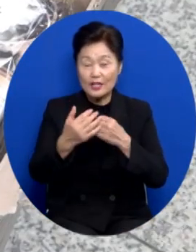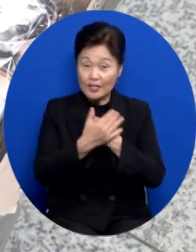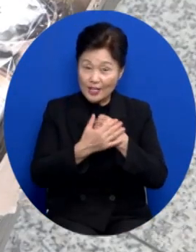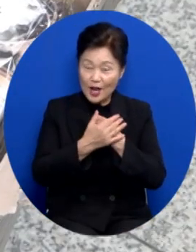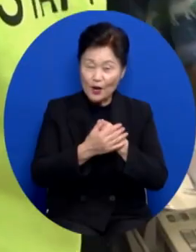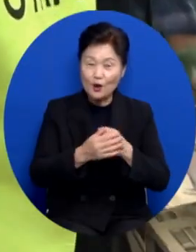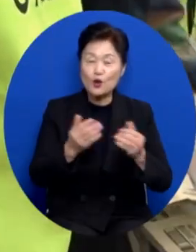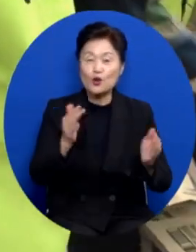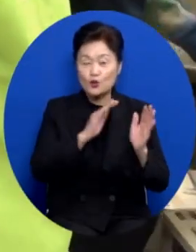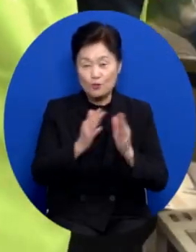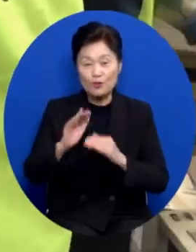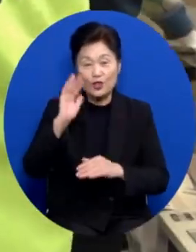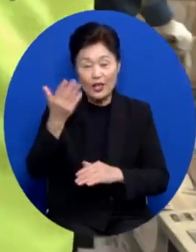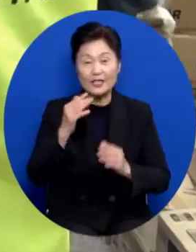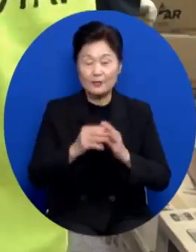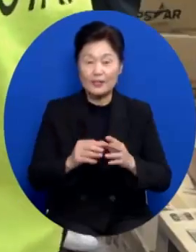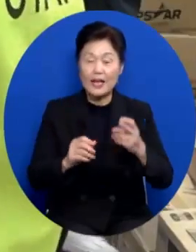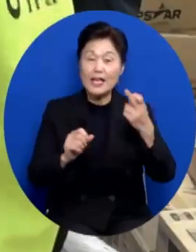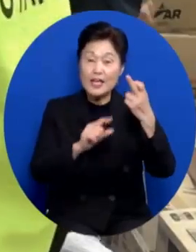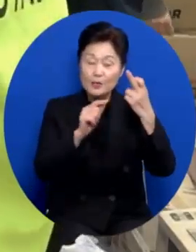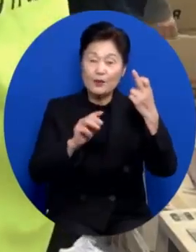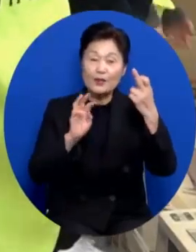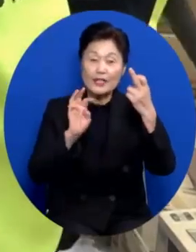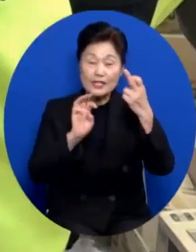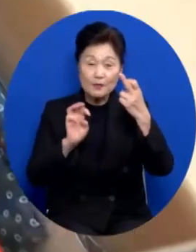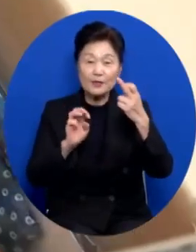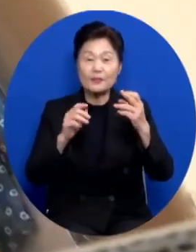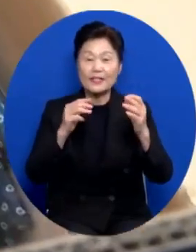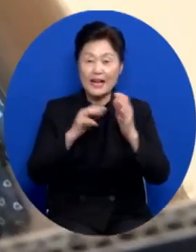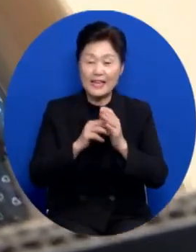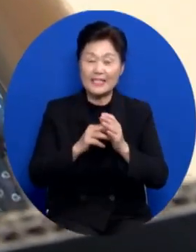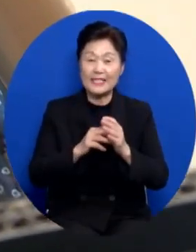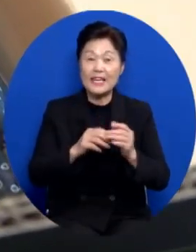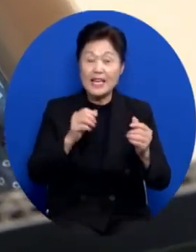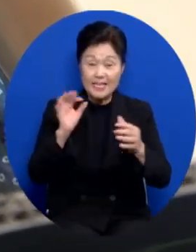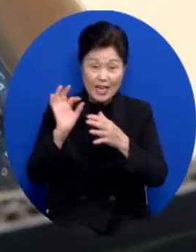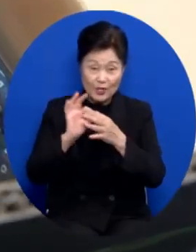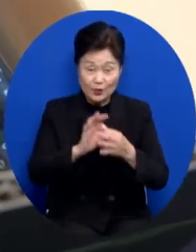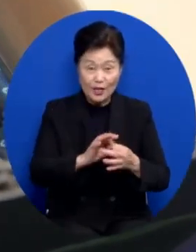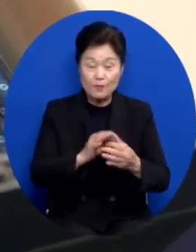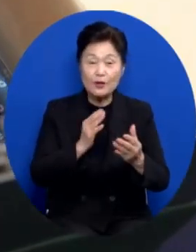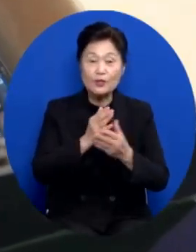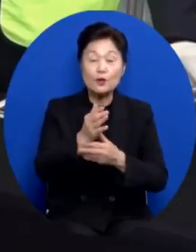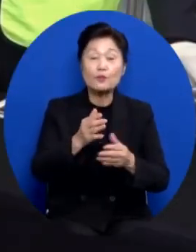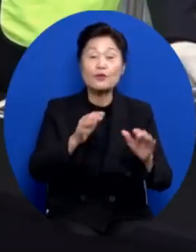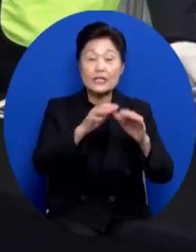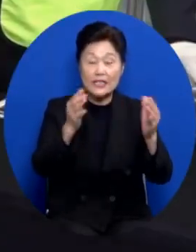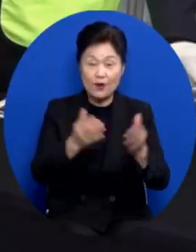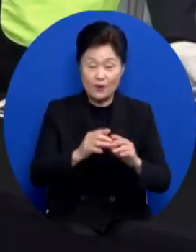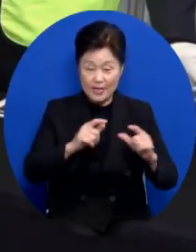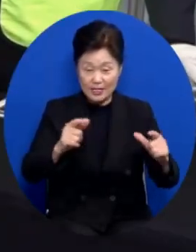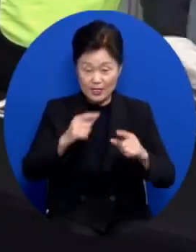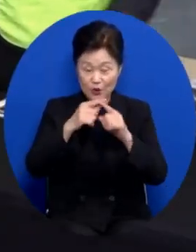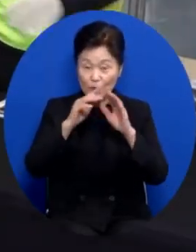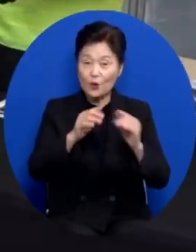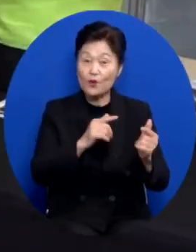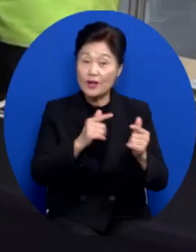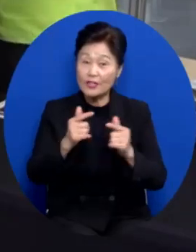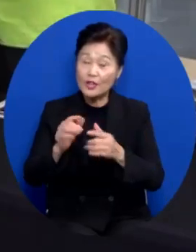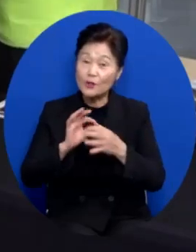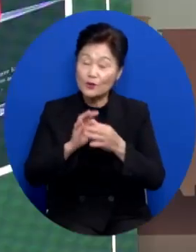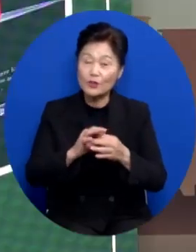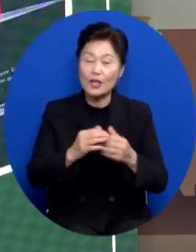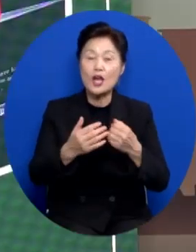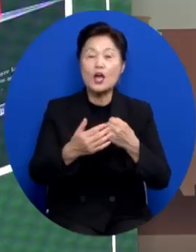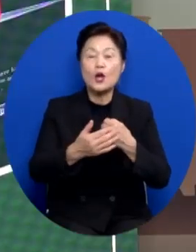프로젝트는 오는 31일까지 진행되며 미라클 박스는 사회 취약계층 전문기관과 지역교회를 통해 도움이 필요한